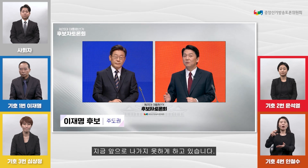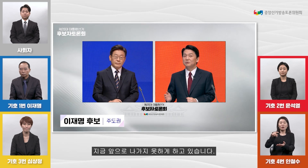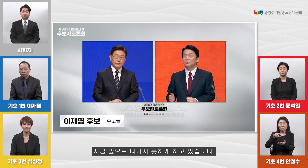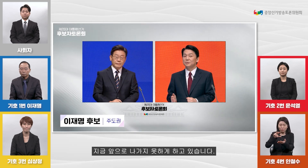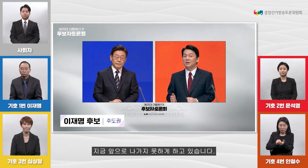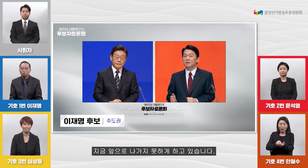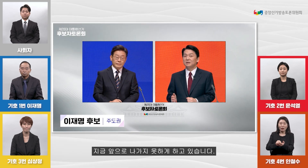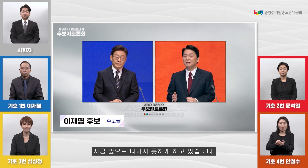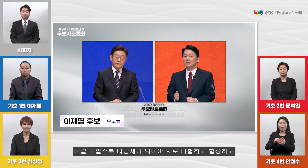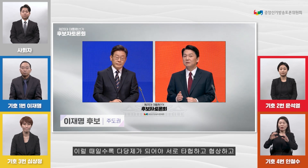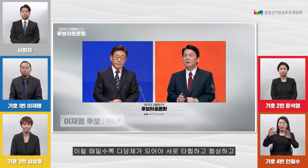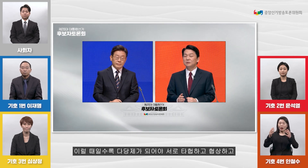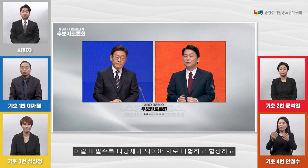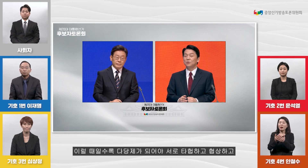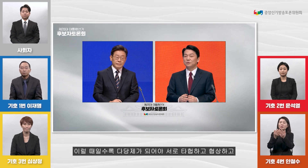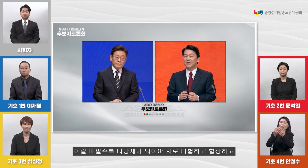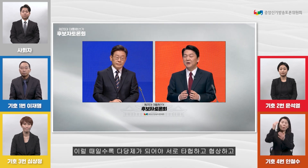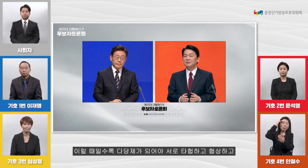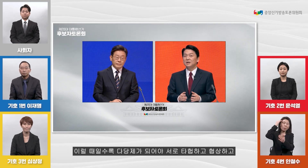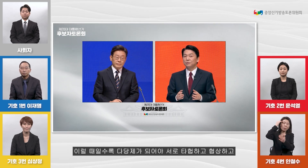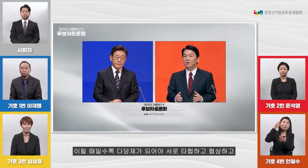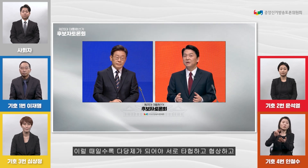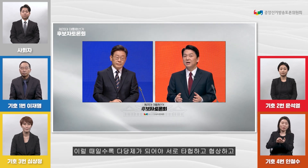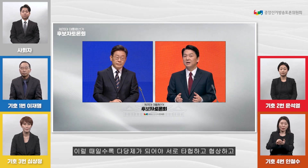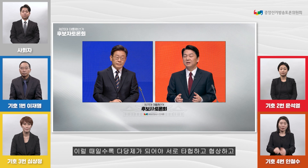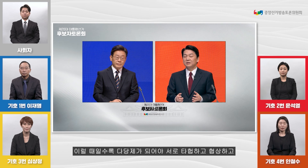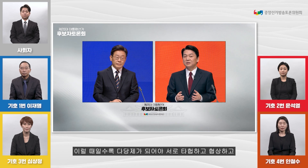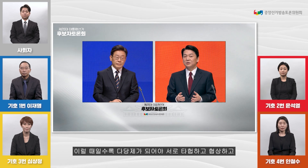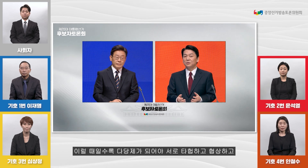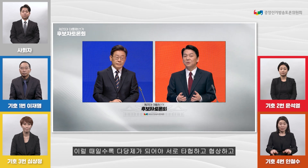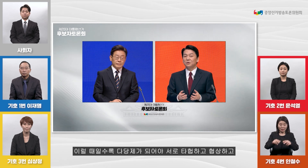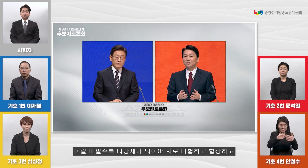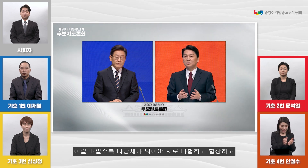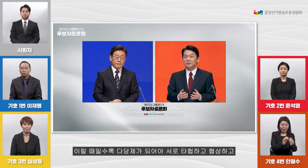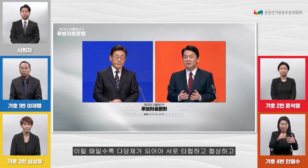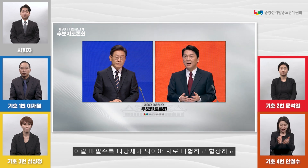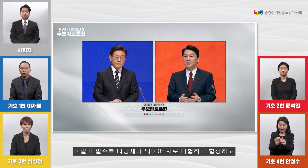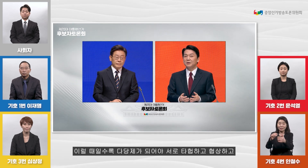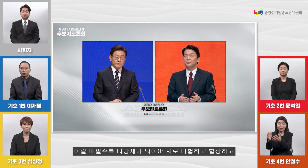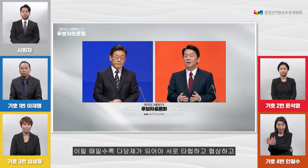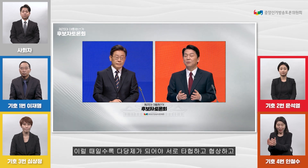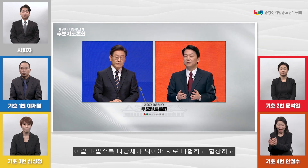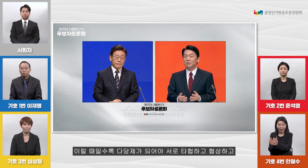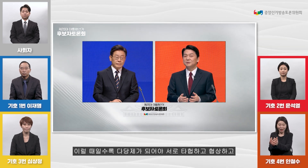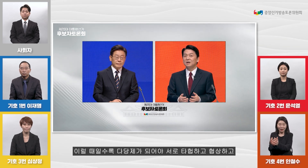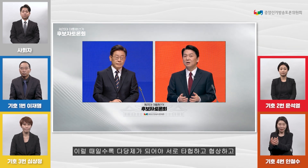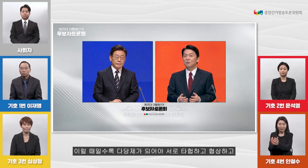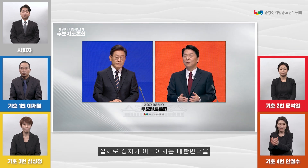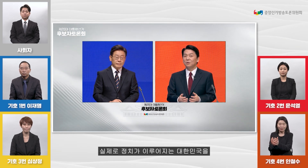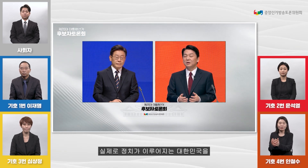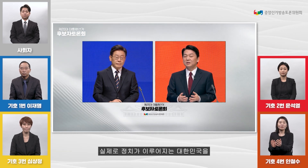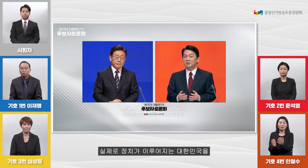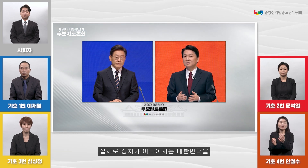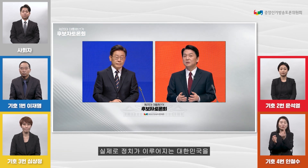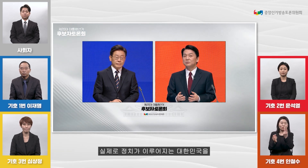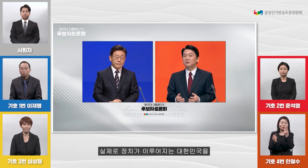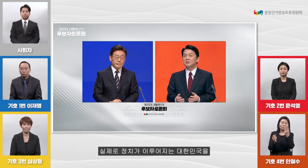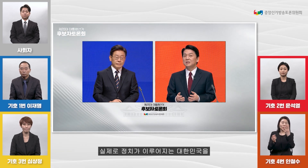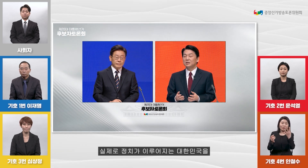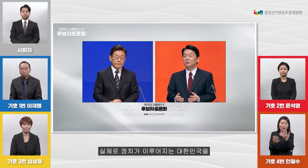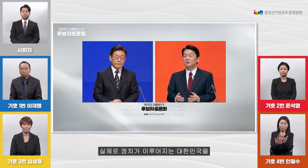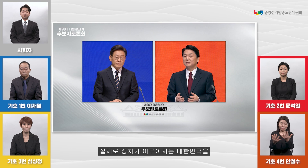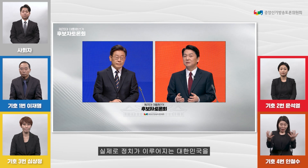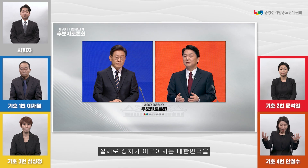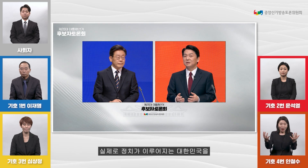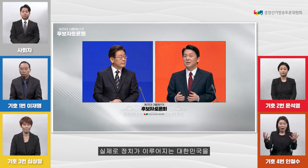못하게 하고 있습니다. 이럴 때일수록 다당제가 되어야 서로 타협하고 협상하고 실제로